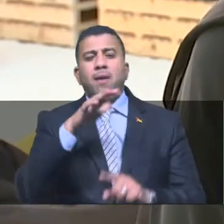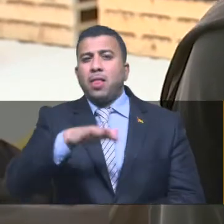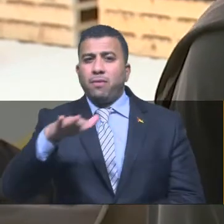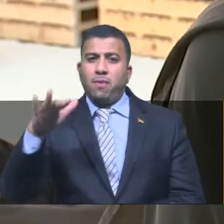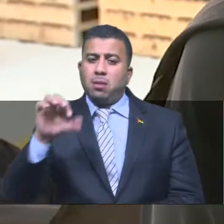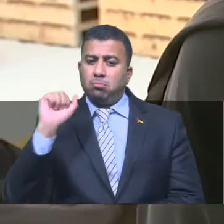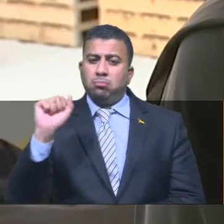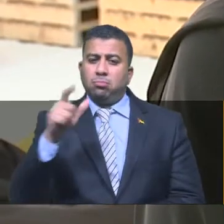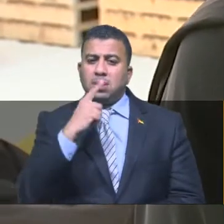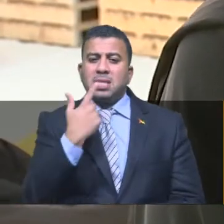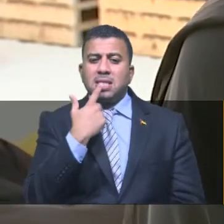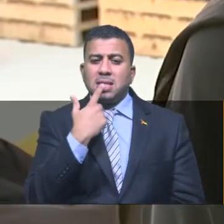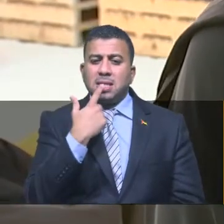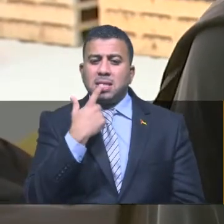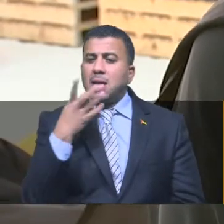قلنا بين